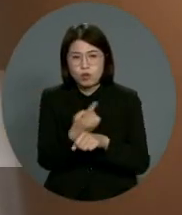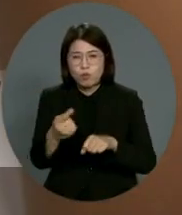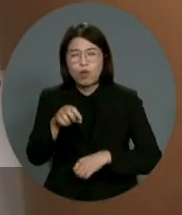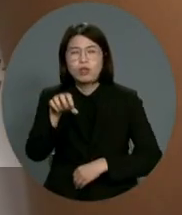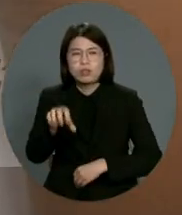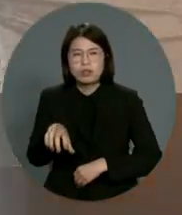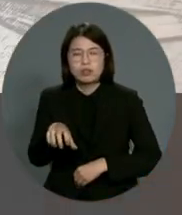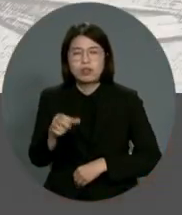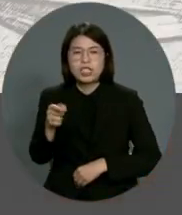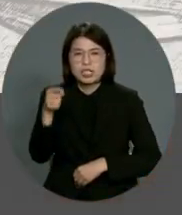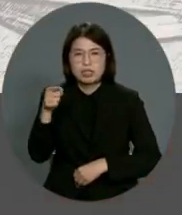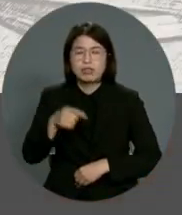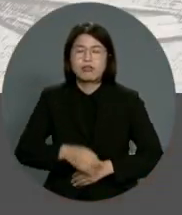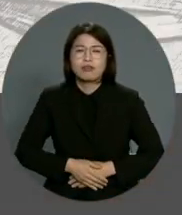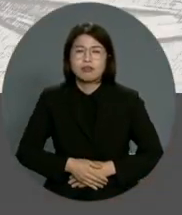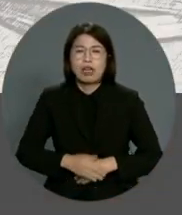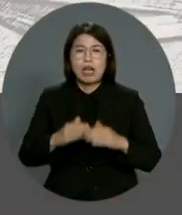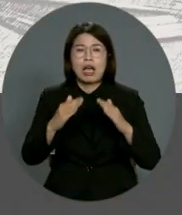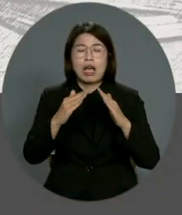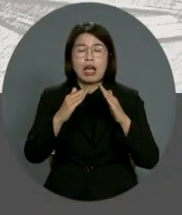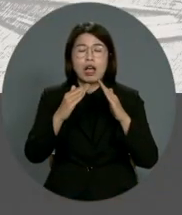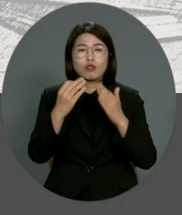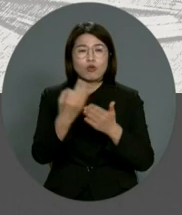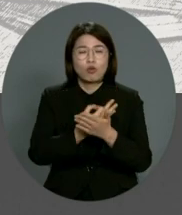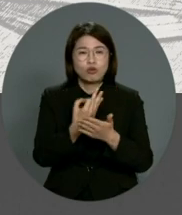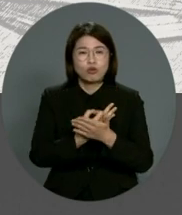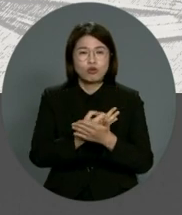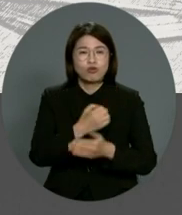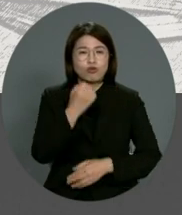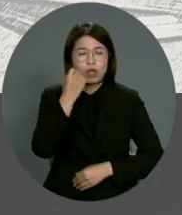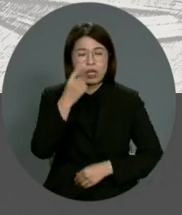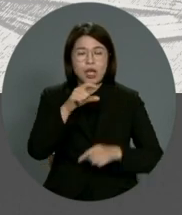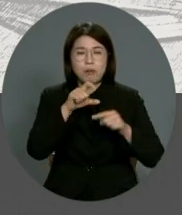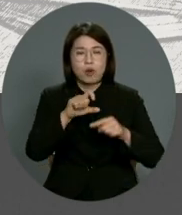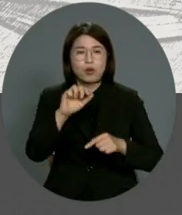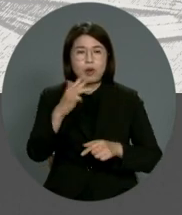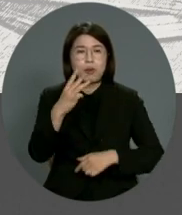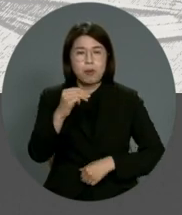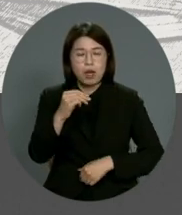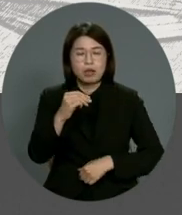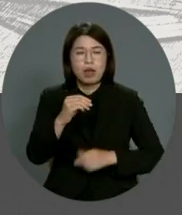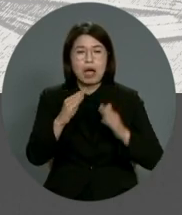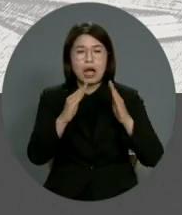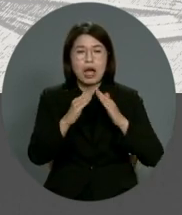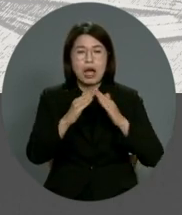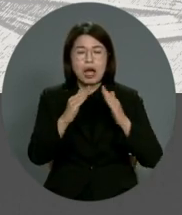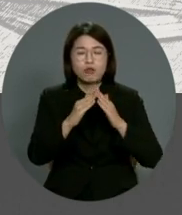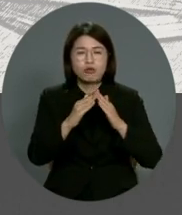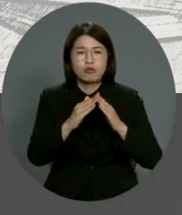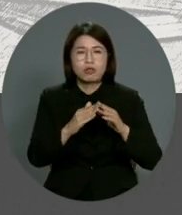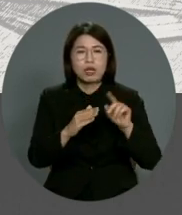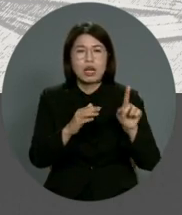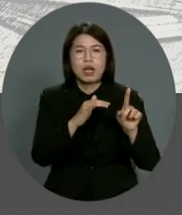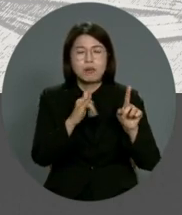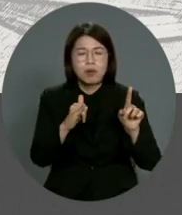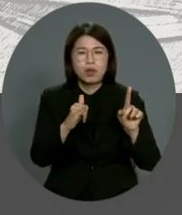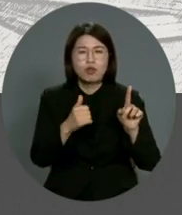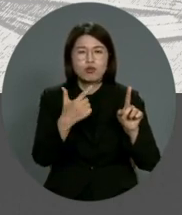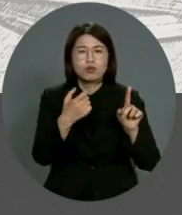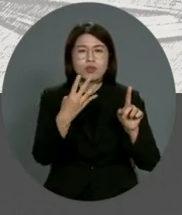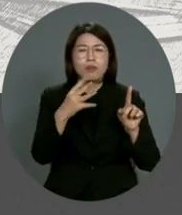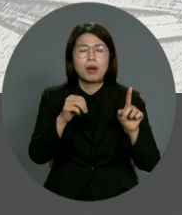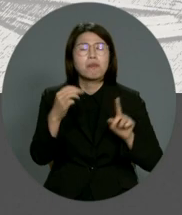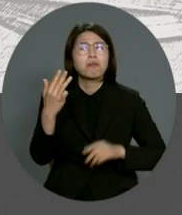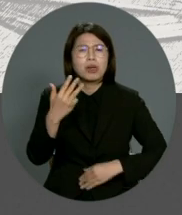높았습니다 가구 소득별로 보면 월평균 800만원 이상 가구는 학생 한 명당 648,000원으로